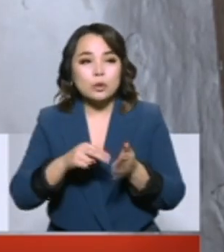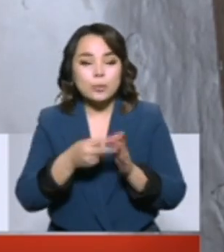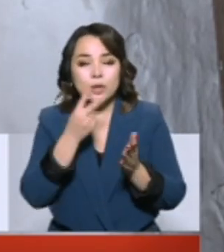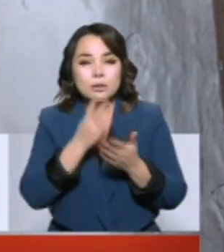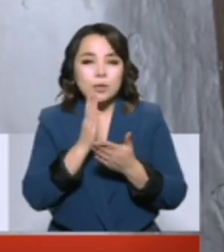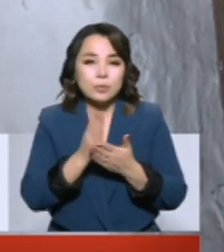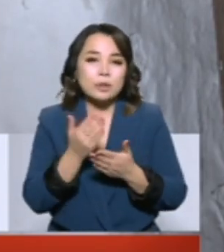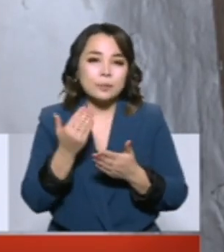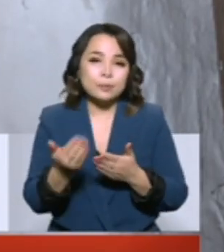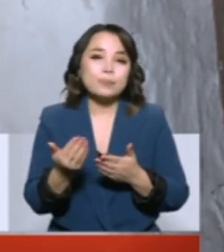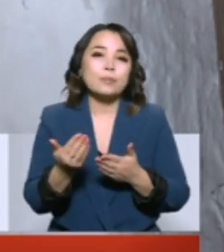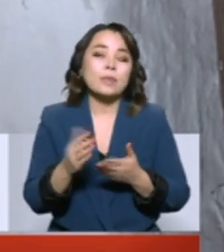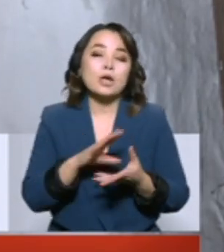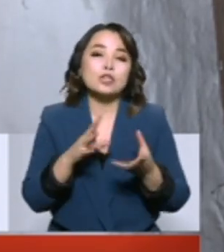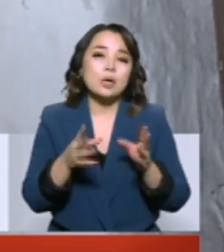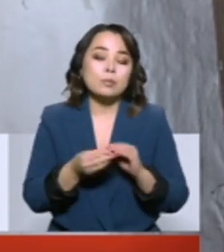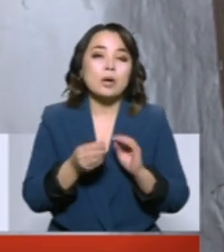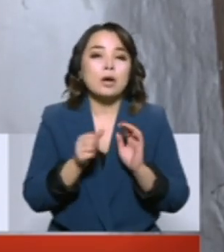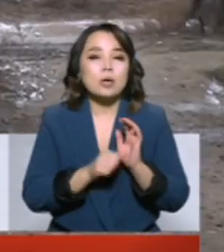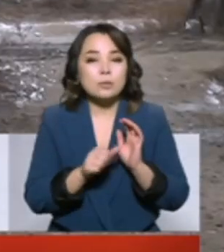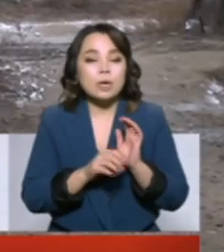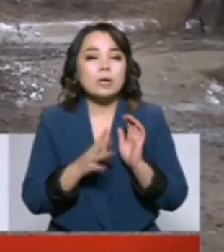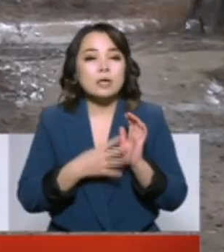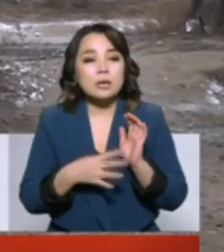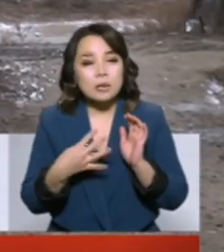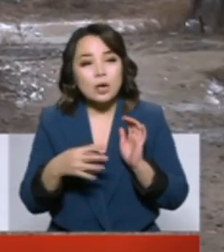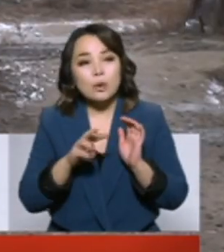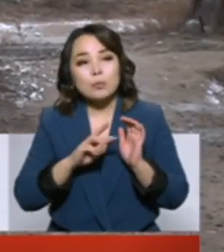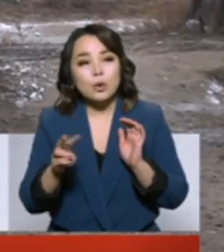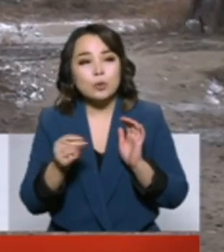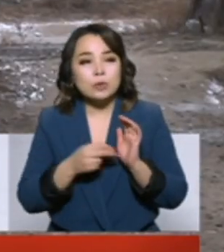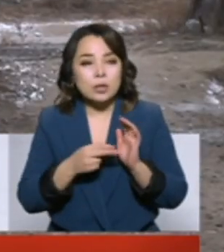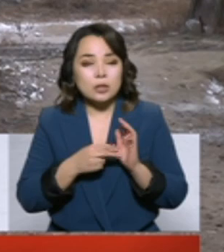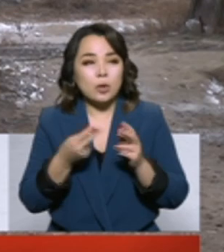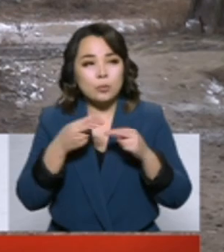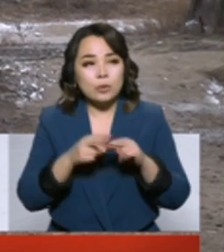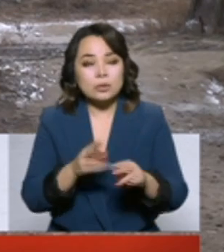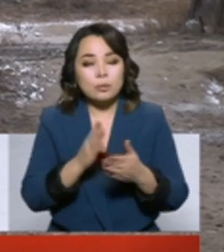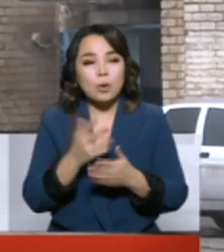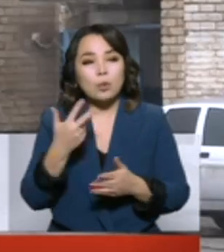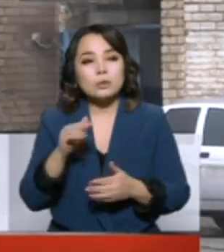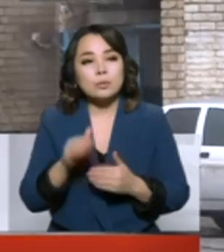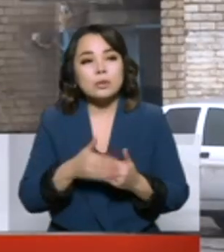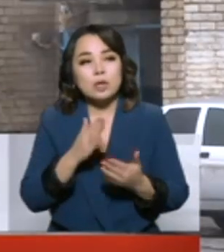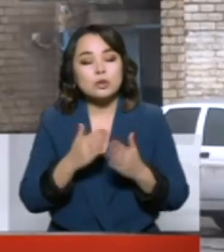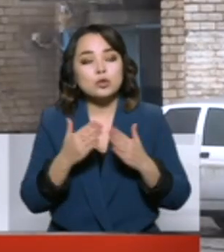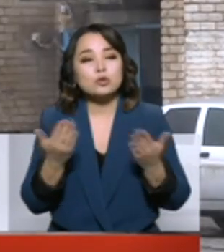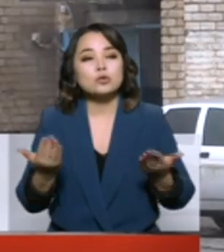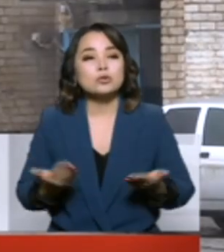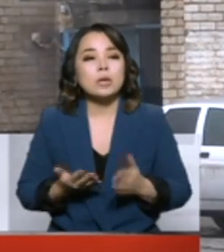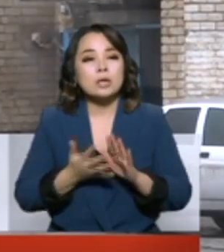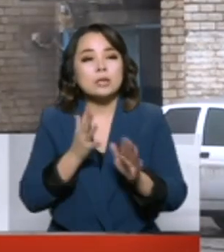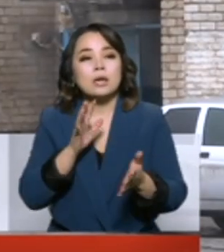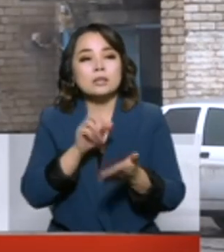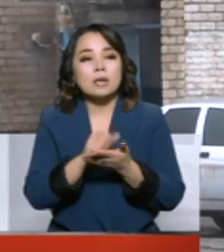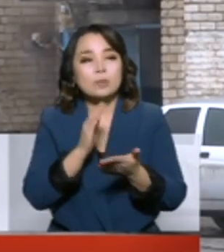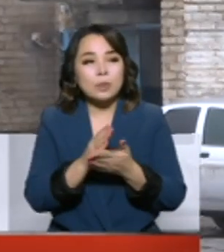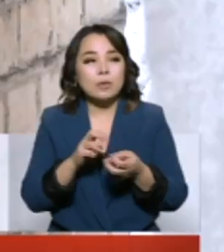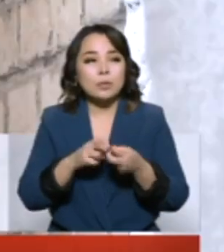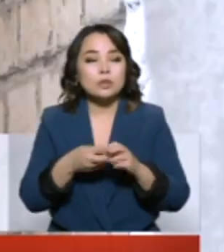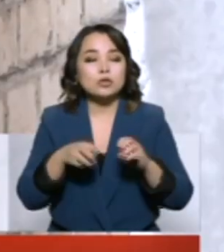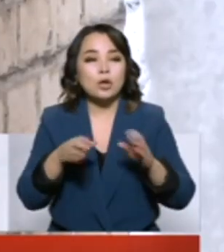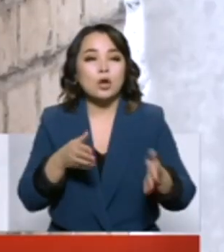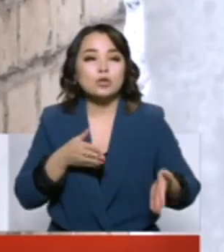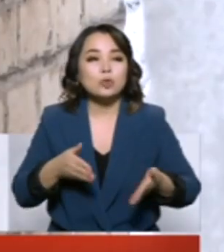Қанша қаржы бөлінді? Жалпы 640 миллион бөлінді. Облыс бойынша 30 мыңға жуық азамат тұрғын үй кезегінде тұр. Мәселені шешу үшін арнайы